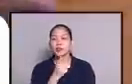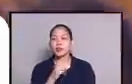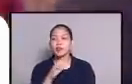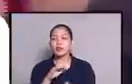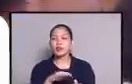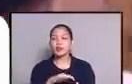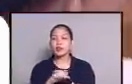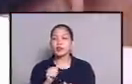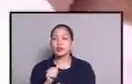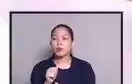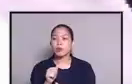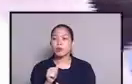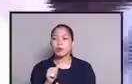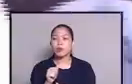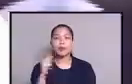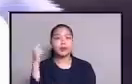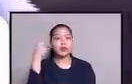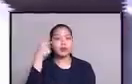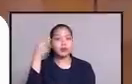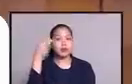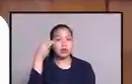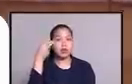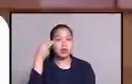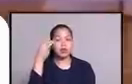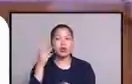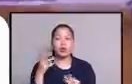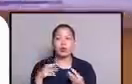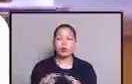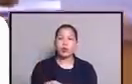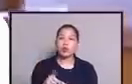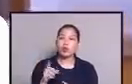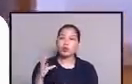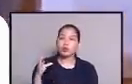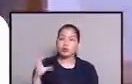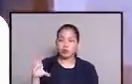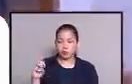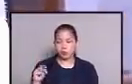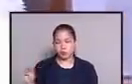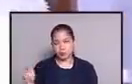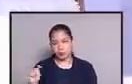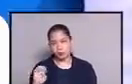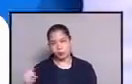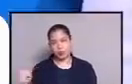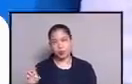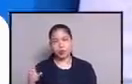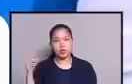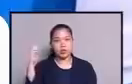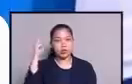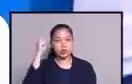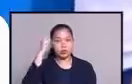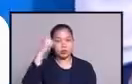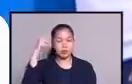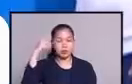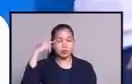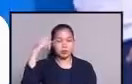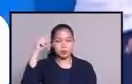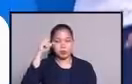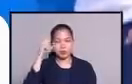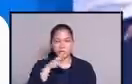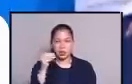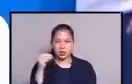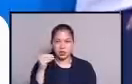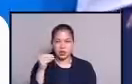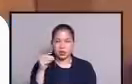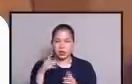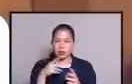aalisan naman itong si Senator Gringo Onasan. Habang yung committee naman kasalukuyan ni Senator Lacson na Public Safety and Dangerous